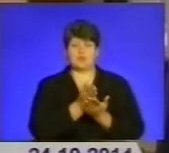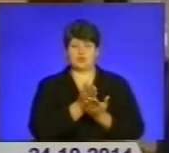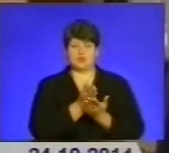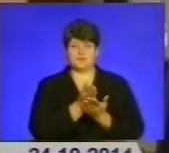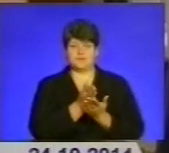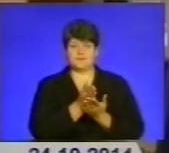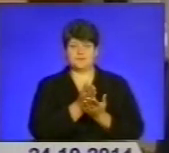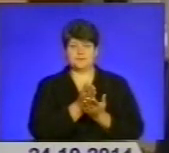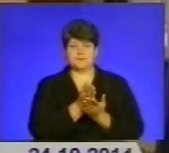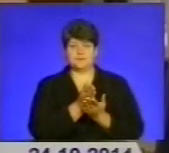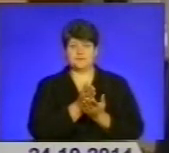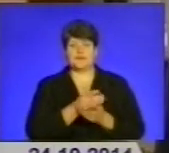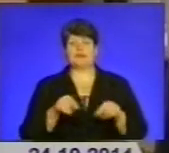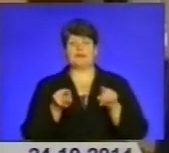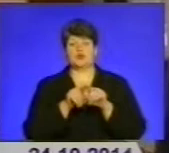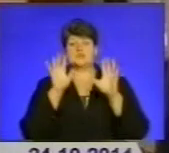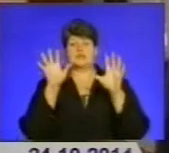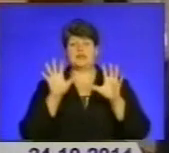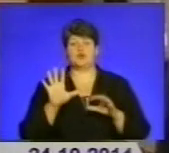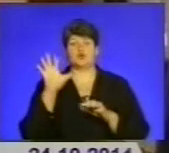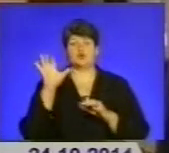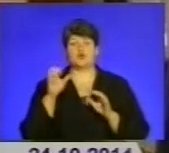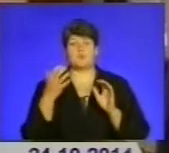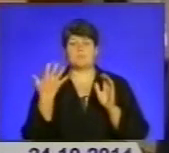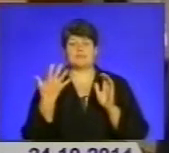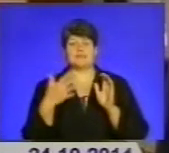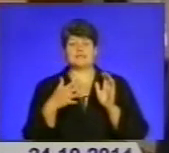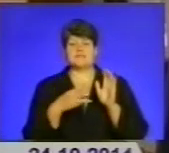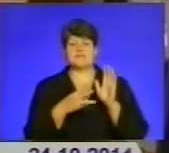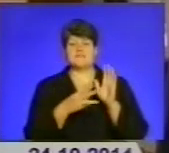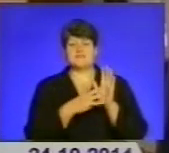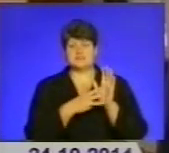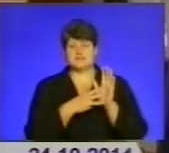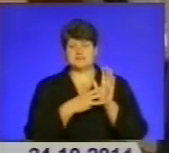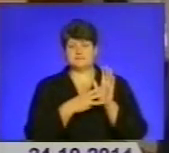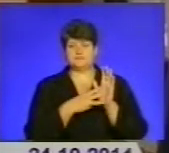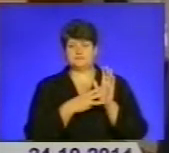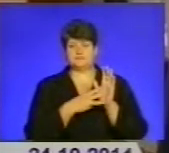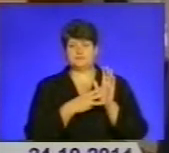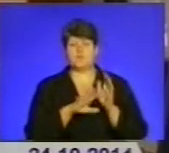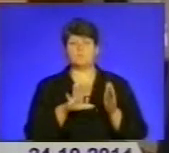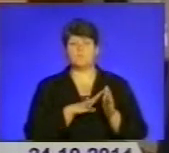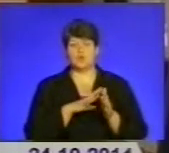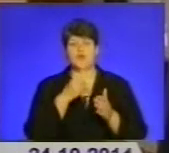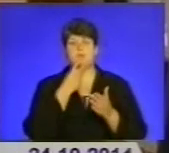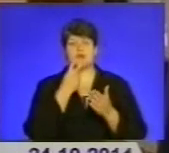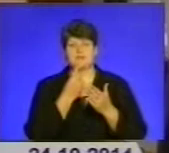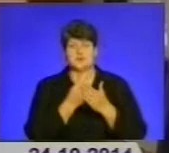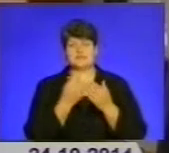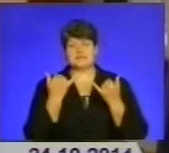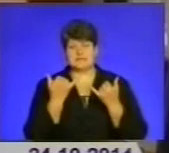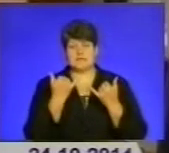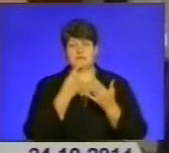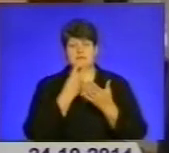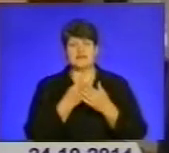Також статтею 158 прим. Було передбачено, зараз